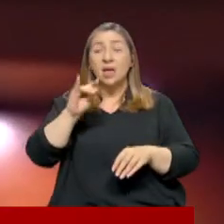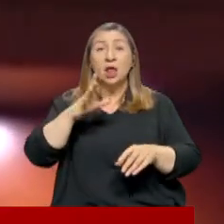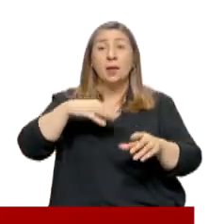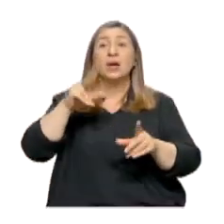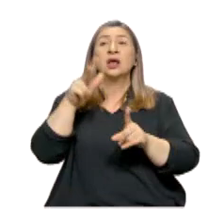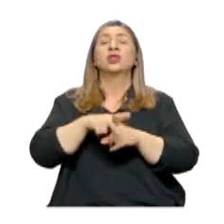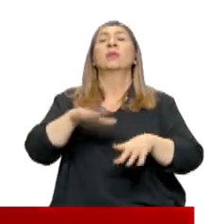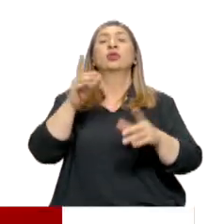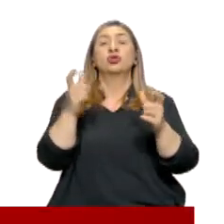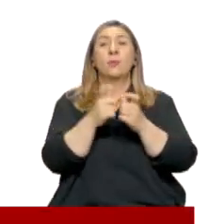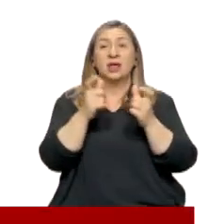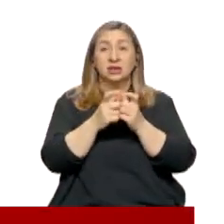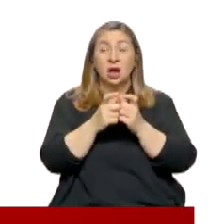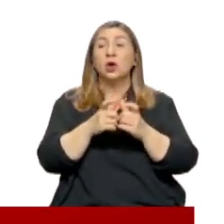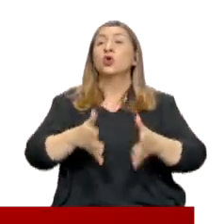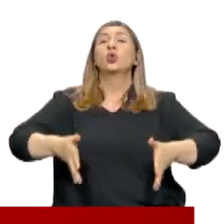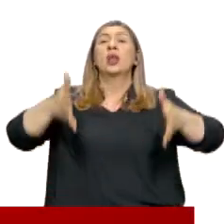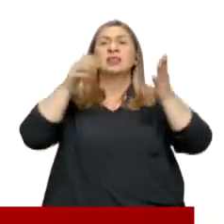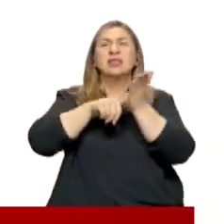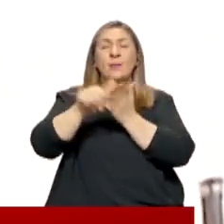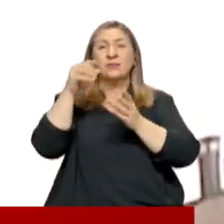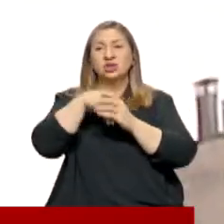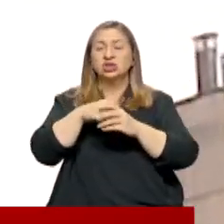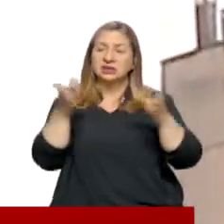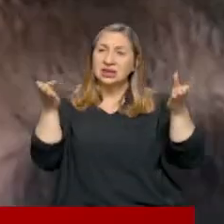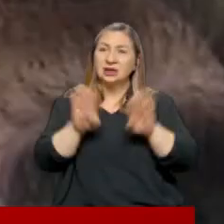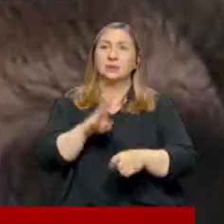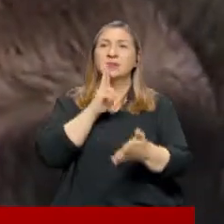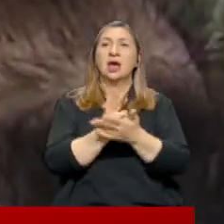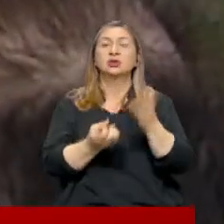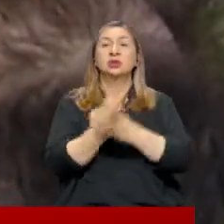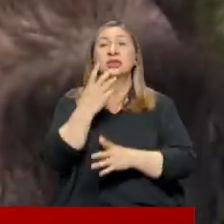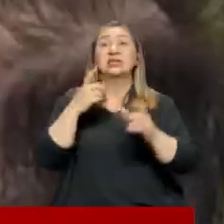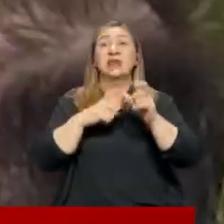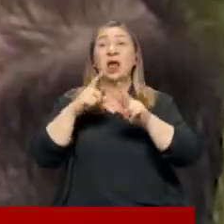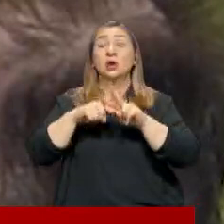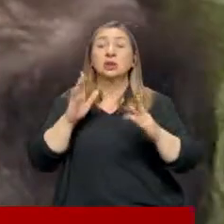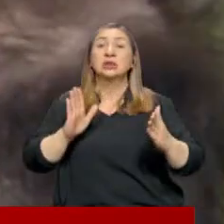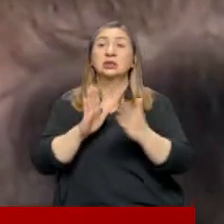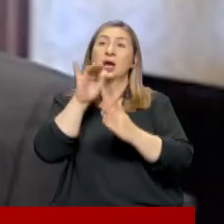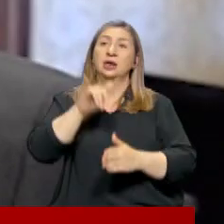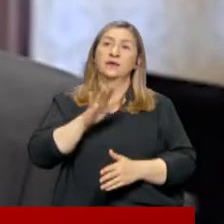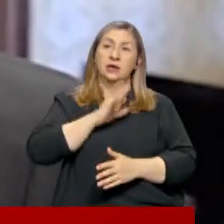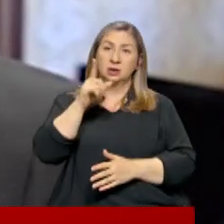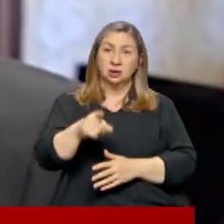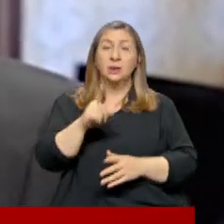üyelerin katılmadığı toplantıda kulelerin tamamı için yıkım kararı çıktı. Karara Sinan Aygün'ün itiraz hakkı var.